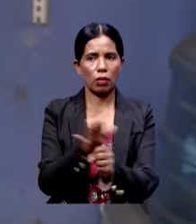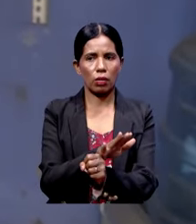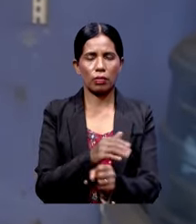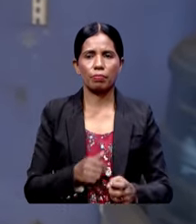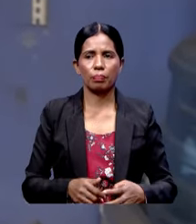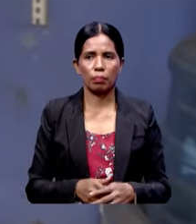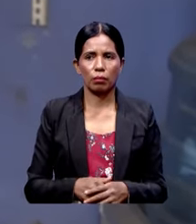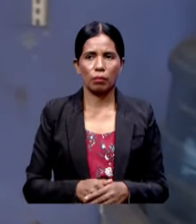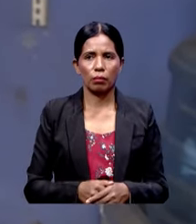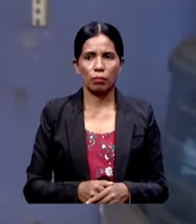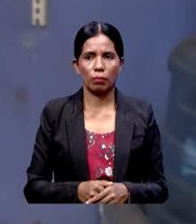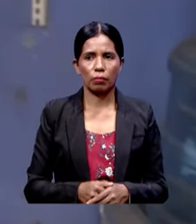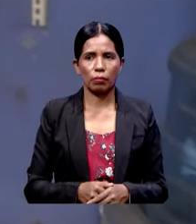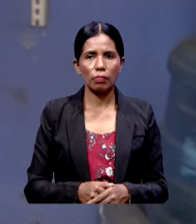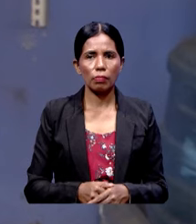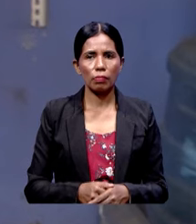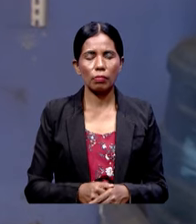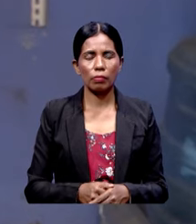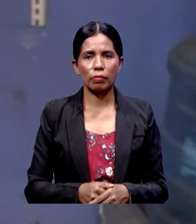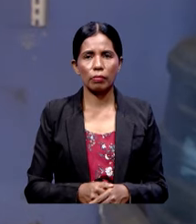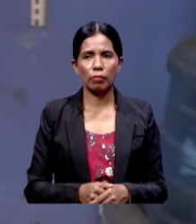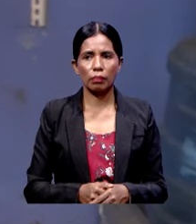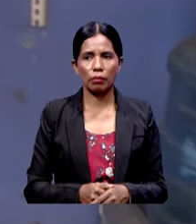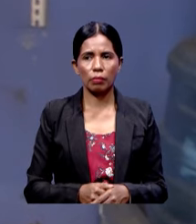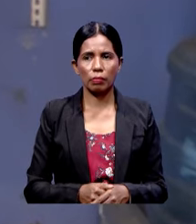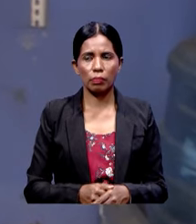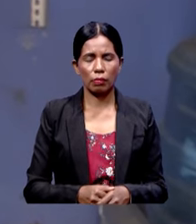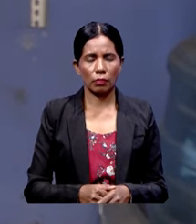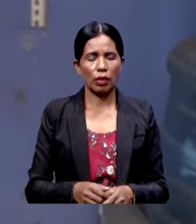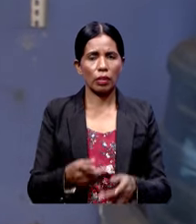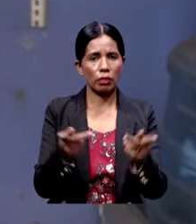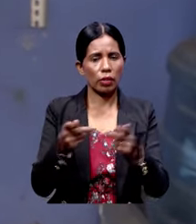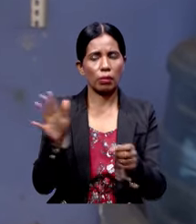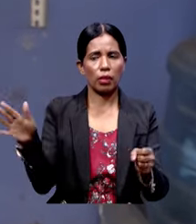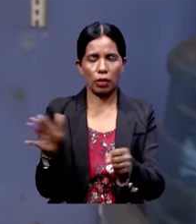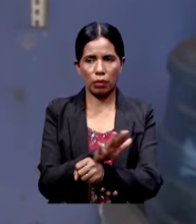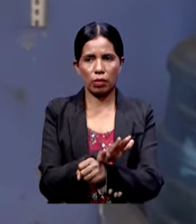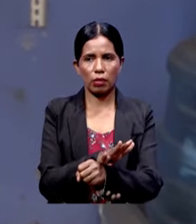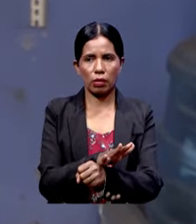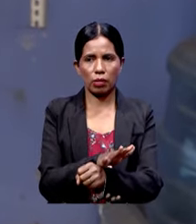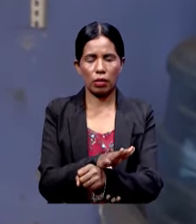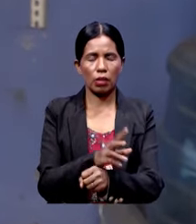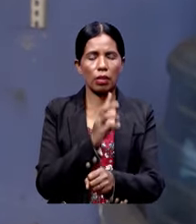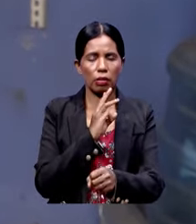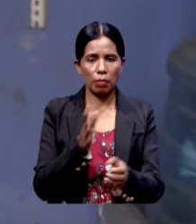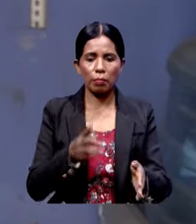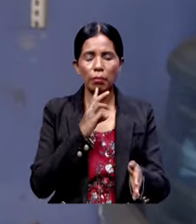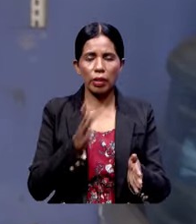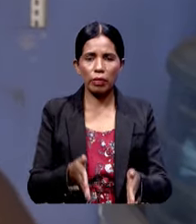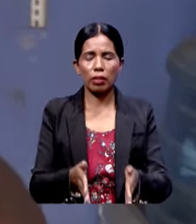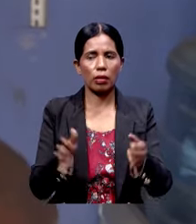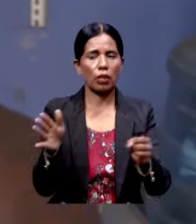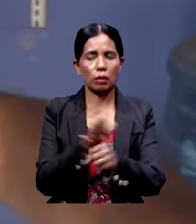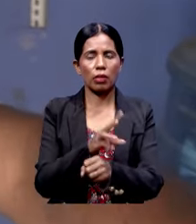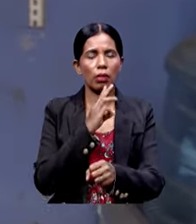ne. Nakuni dua ne kalau ya pun ya perempatan makan nakunu. Ya, ne baleta nakunu. Antau ne sahaja